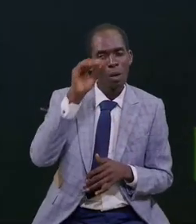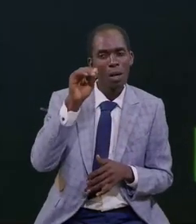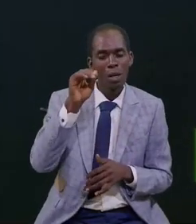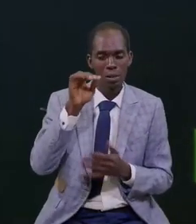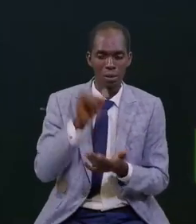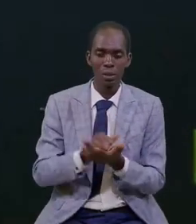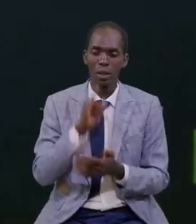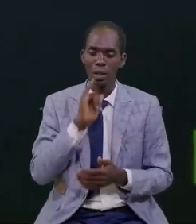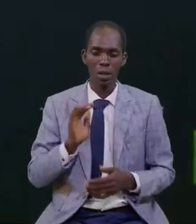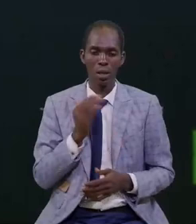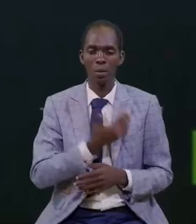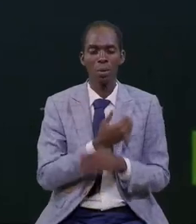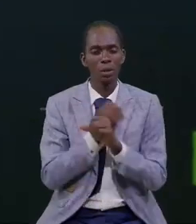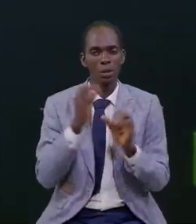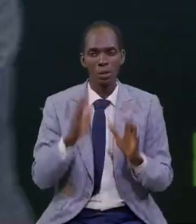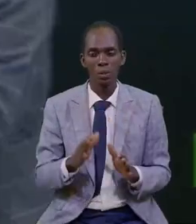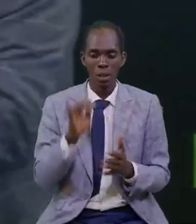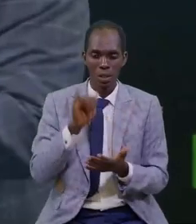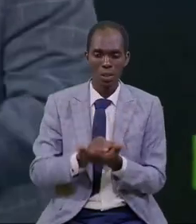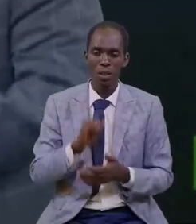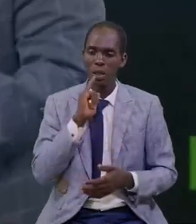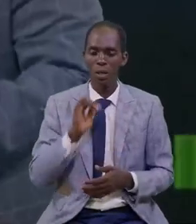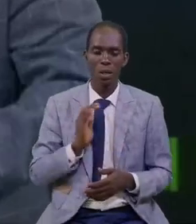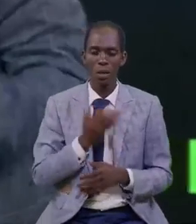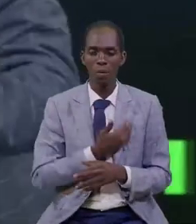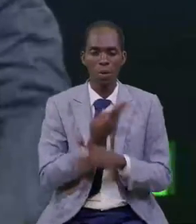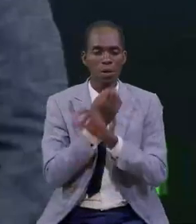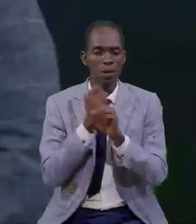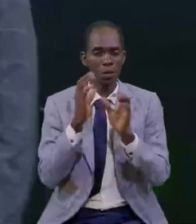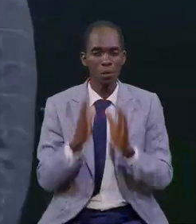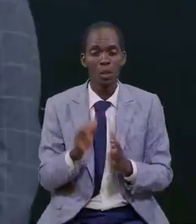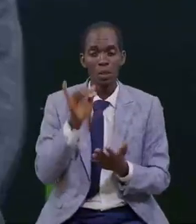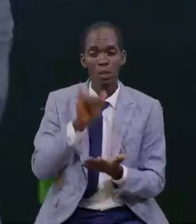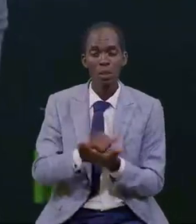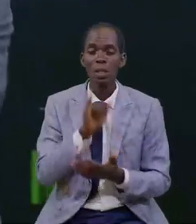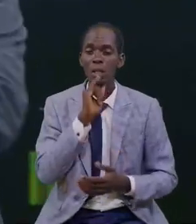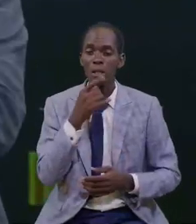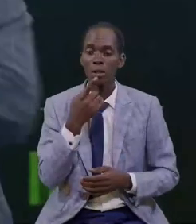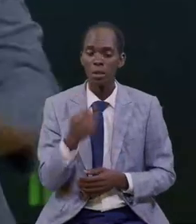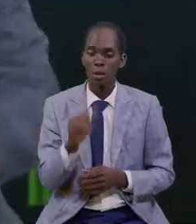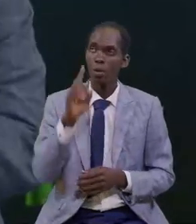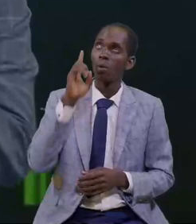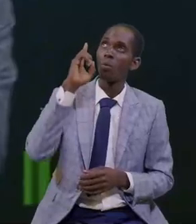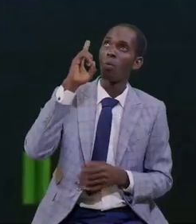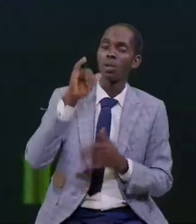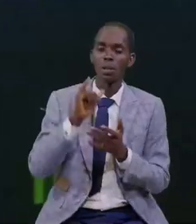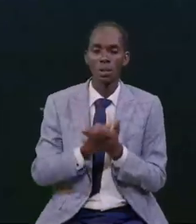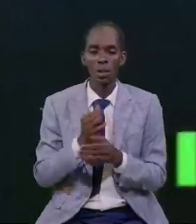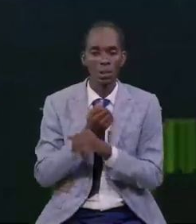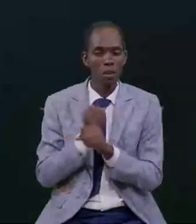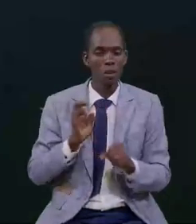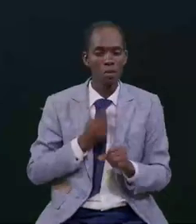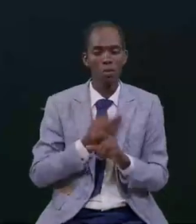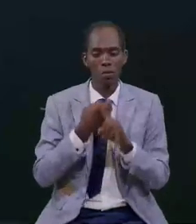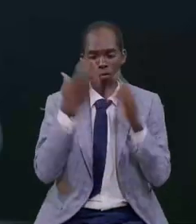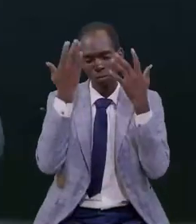Sauveur notre Rédempteur ça c'est celui qui nous fait sortir des ténèbres et nous